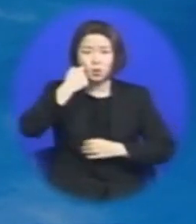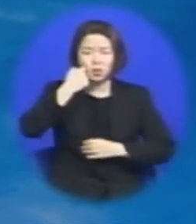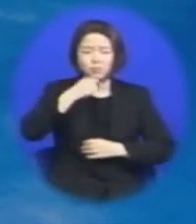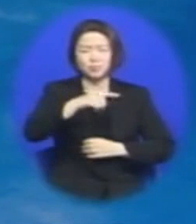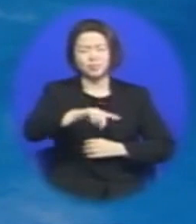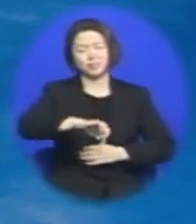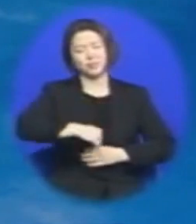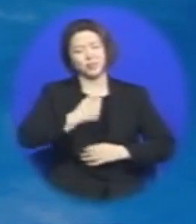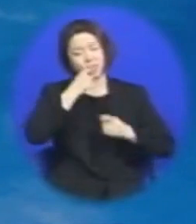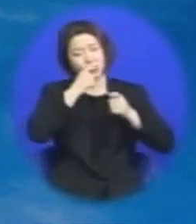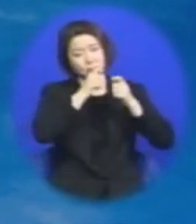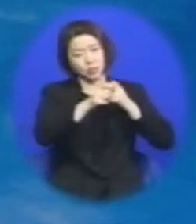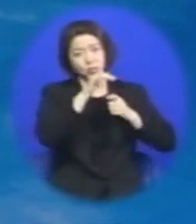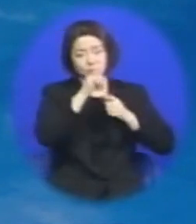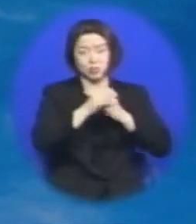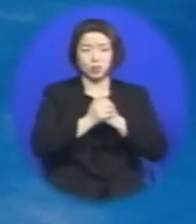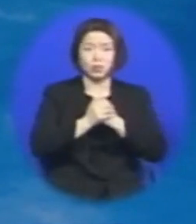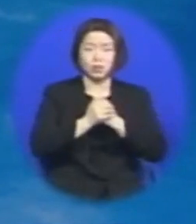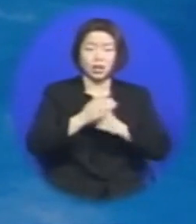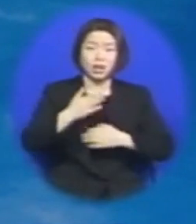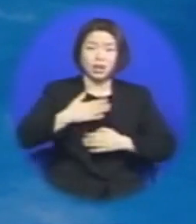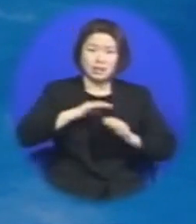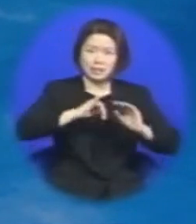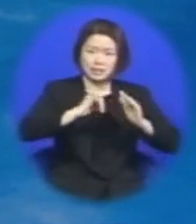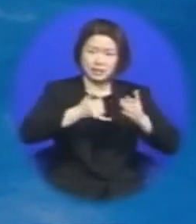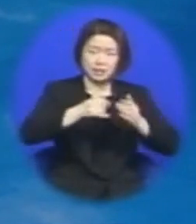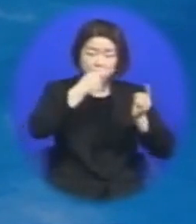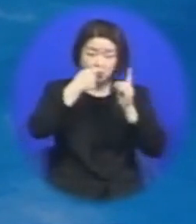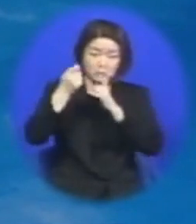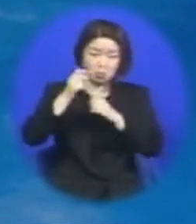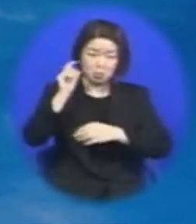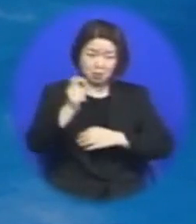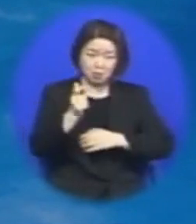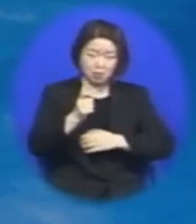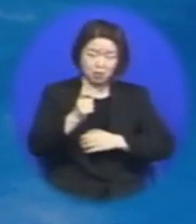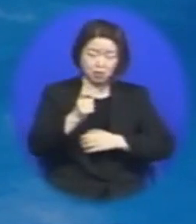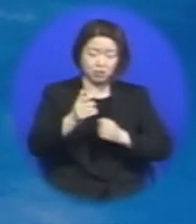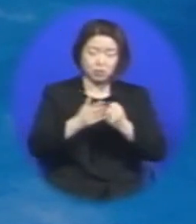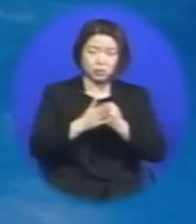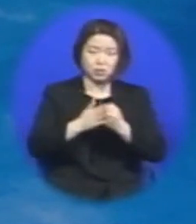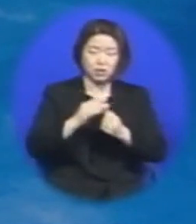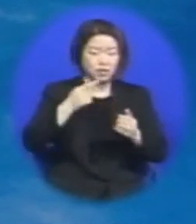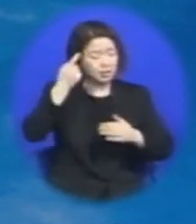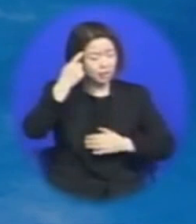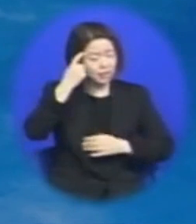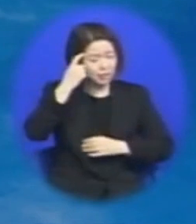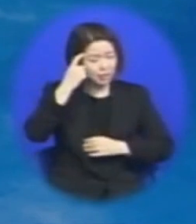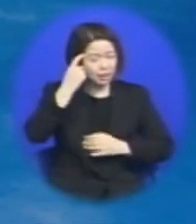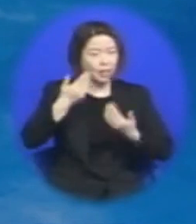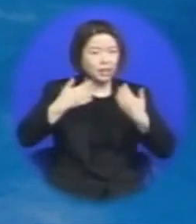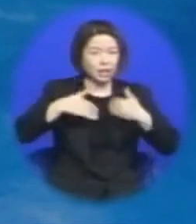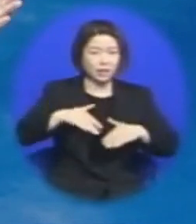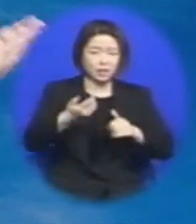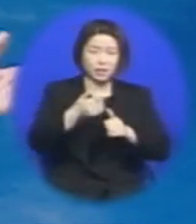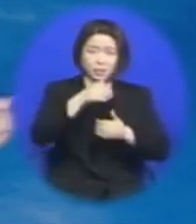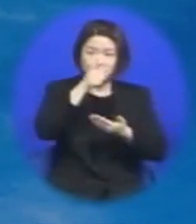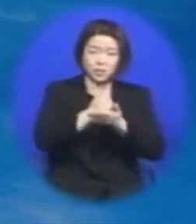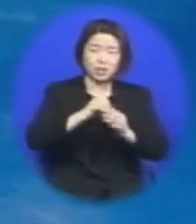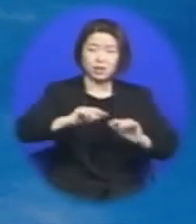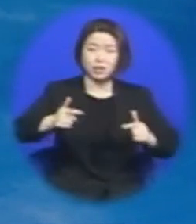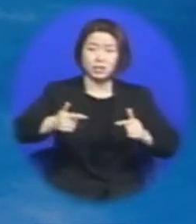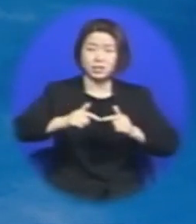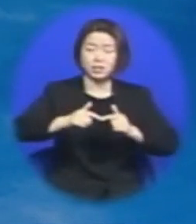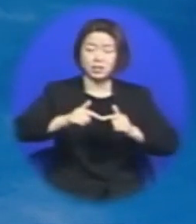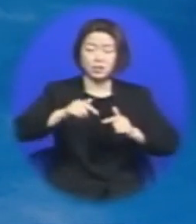유혹이 강하고 의지가 약해서 죄 안 짓고 살기 어려운 거 아닙니다 하나님을 바라보는 진짜 눈이